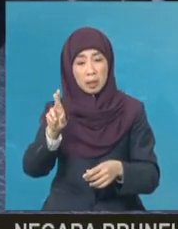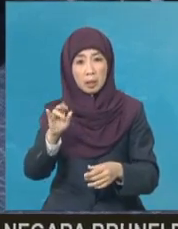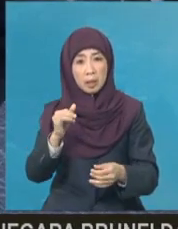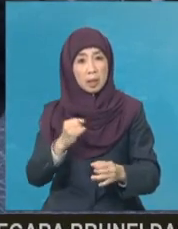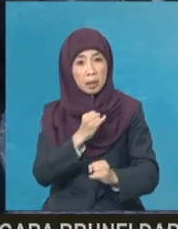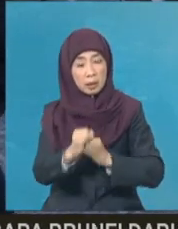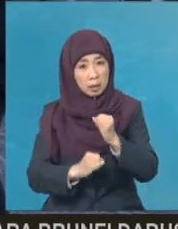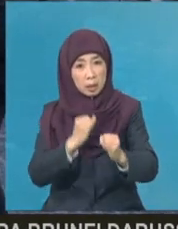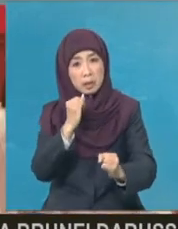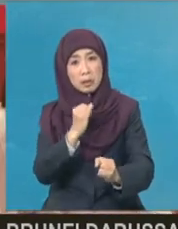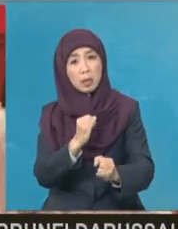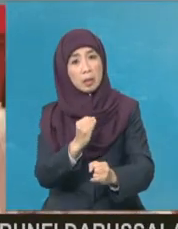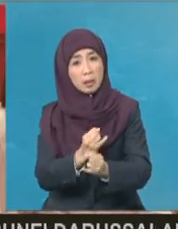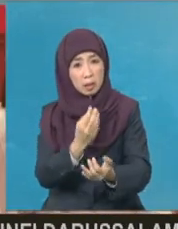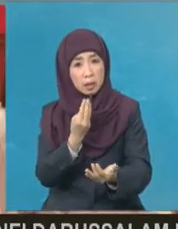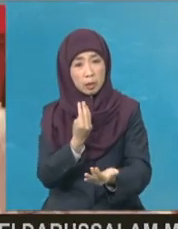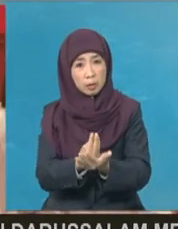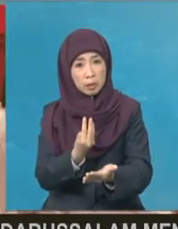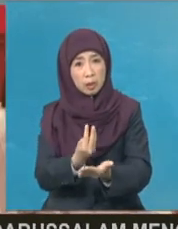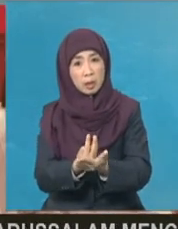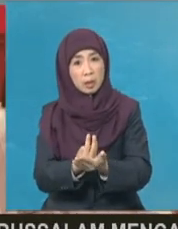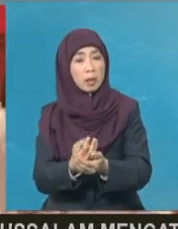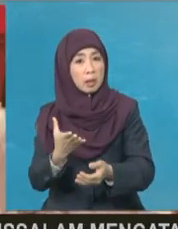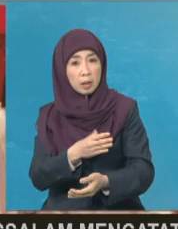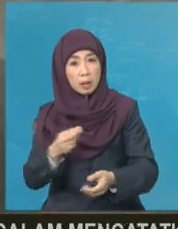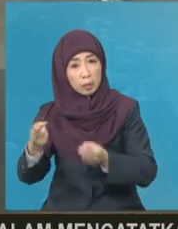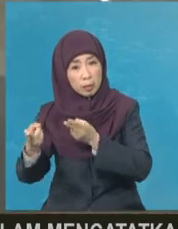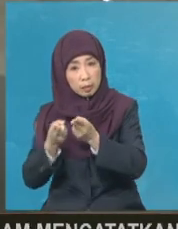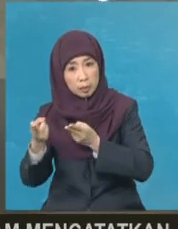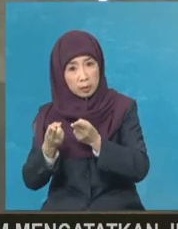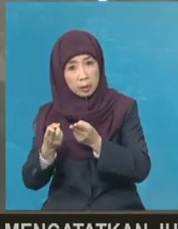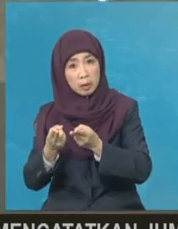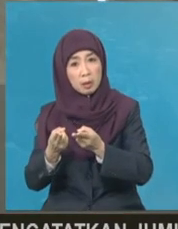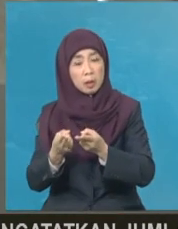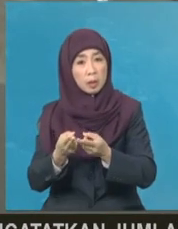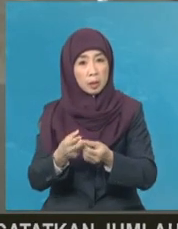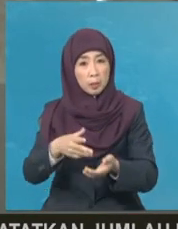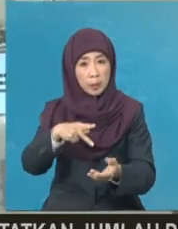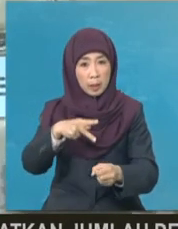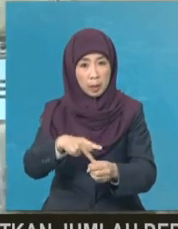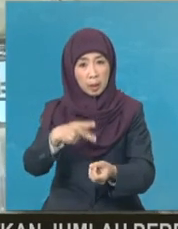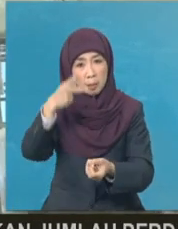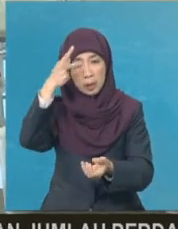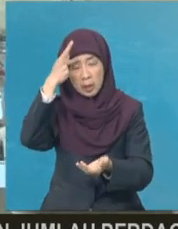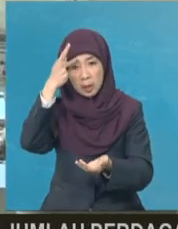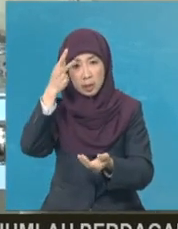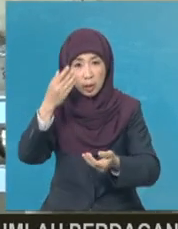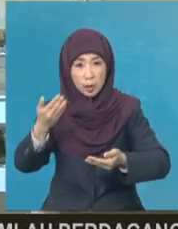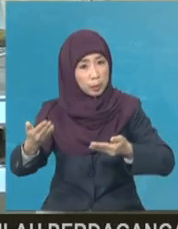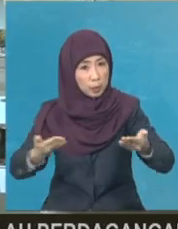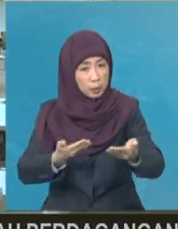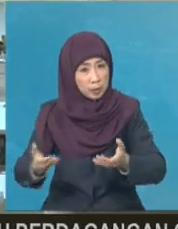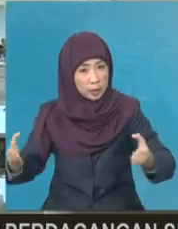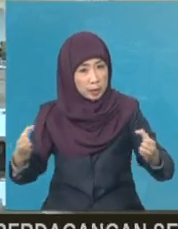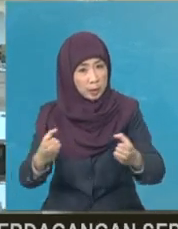Finance Advance competing az-zein manajemen beberapa pelajar mengungsikan pendapat mereka mengenai